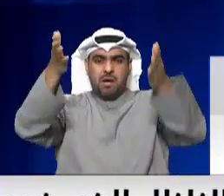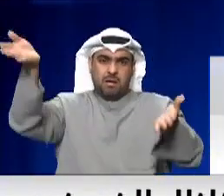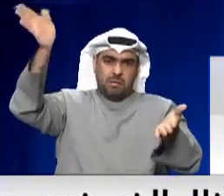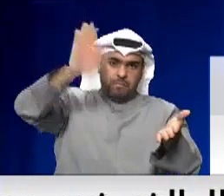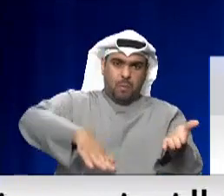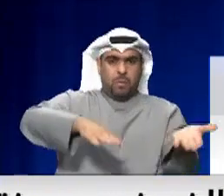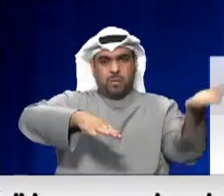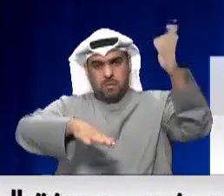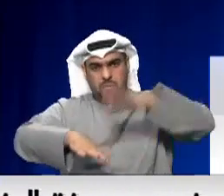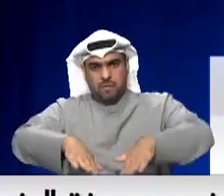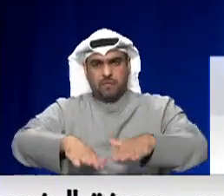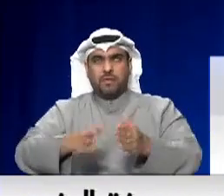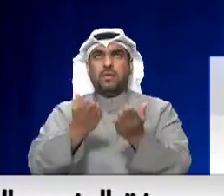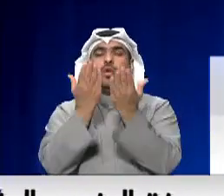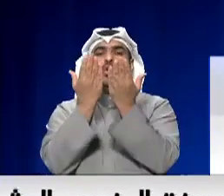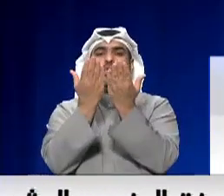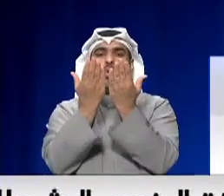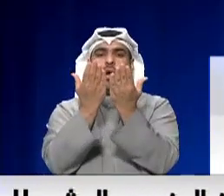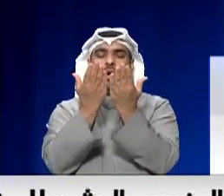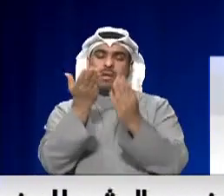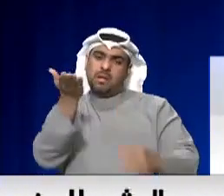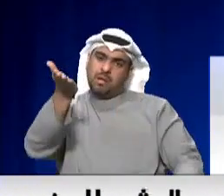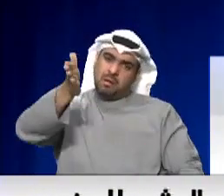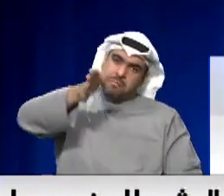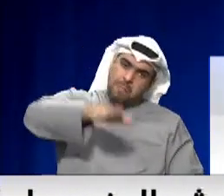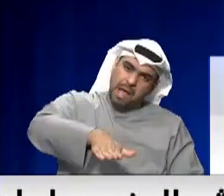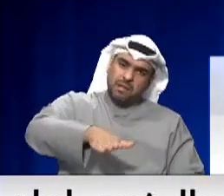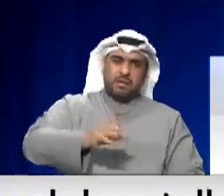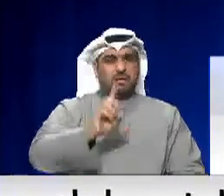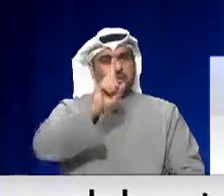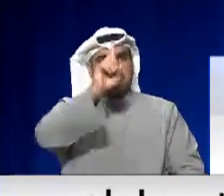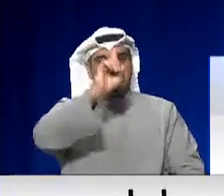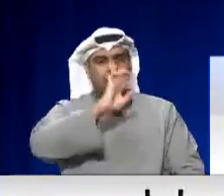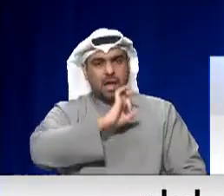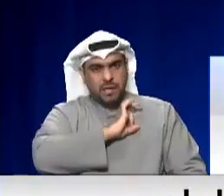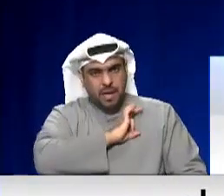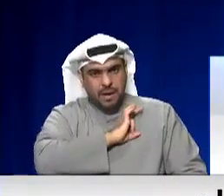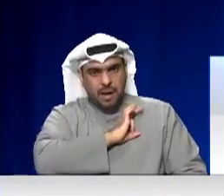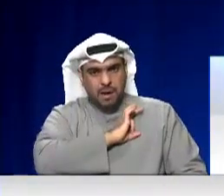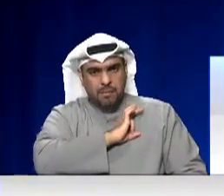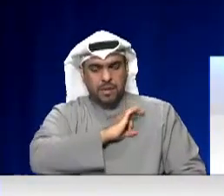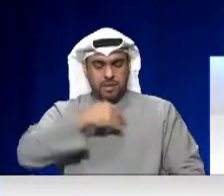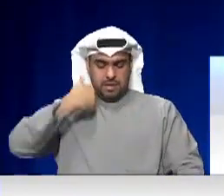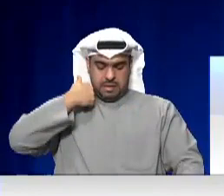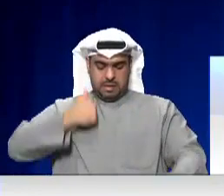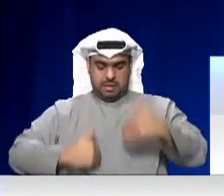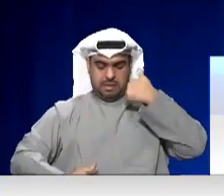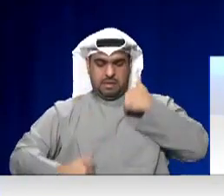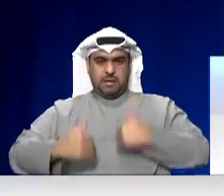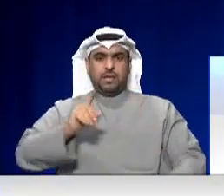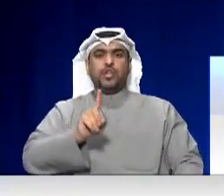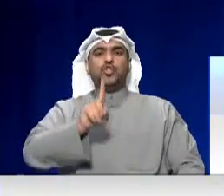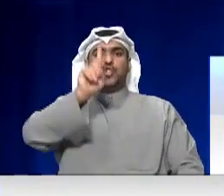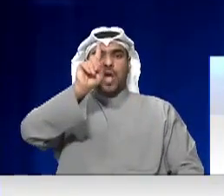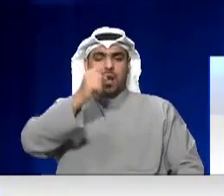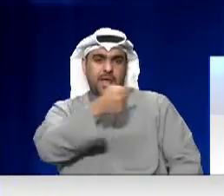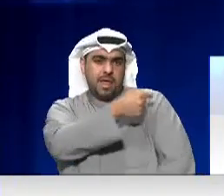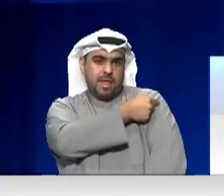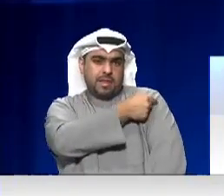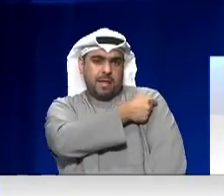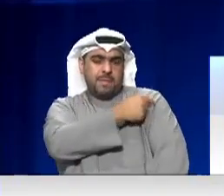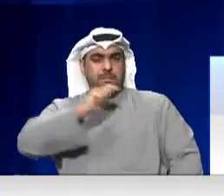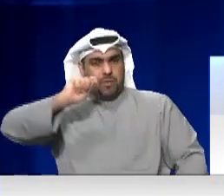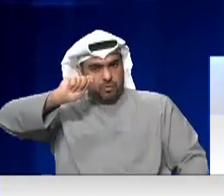والممتلكات، سائلا سموه المولى تعالى أن يتغمد الضحايا بواسع رحمته ومغفرته وأن يسكنهم